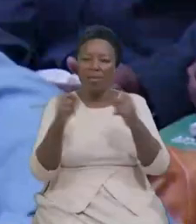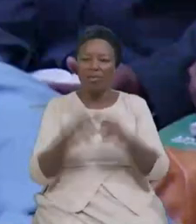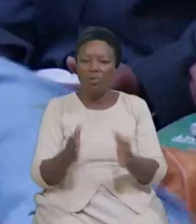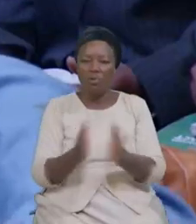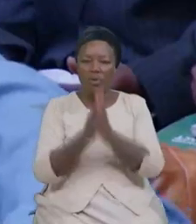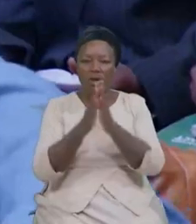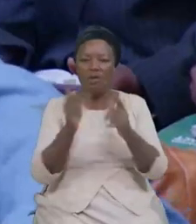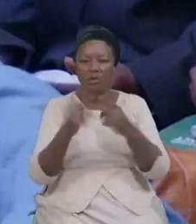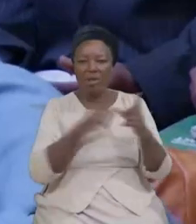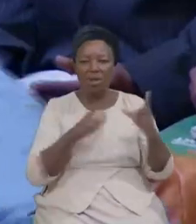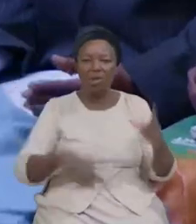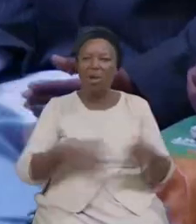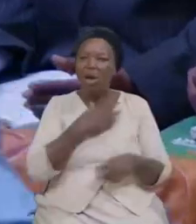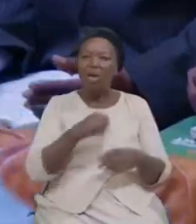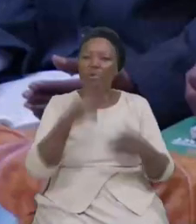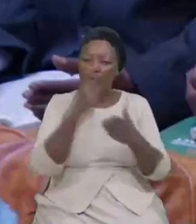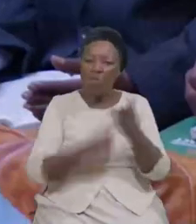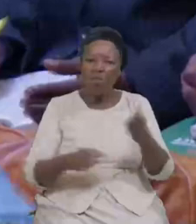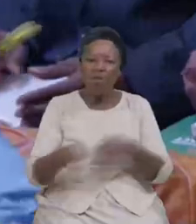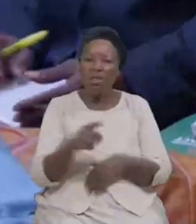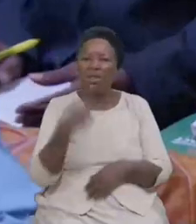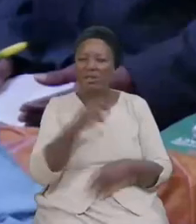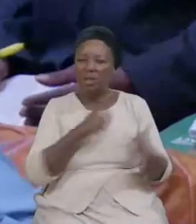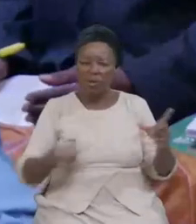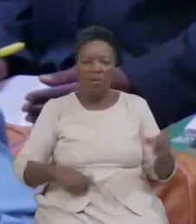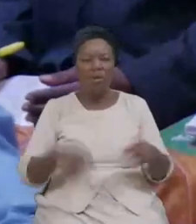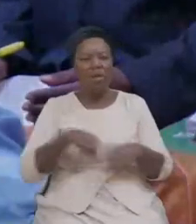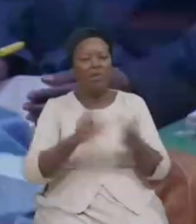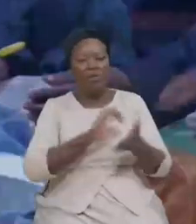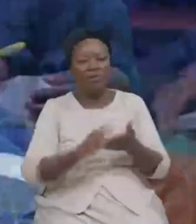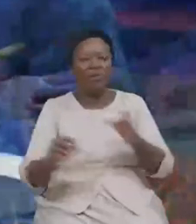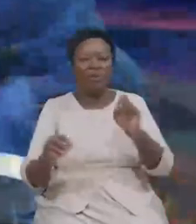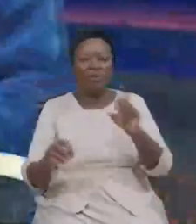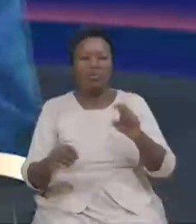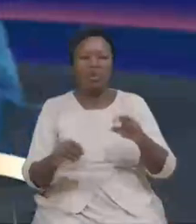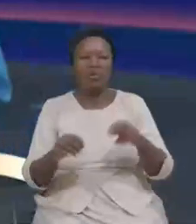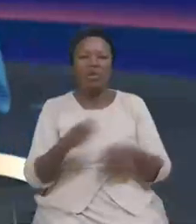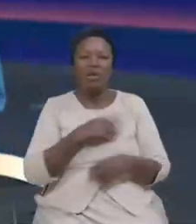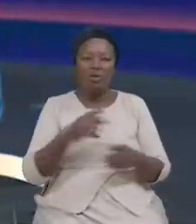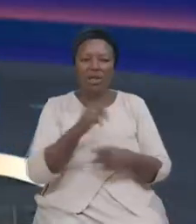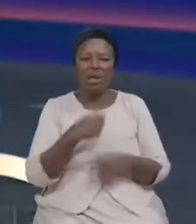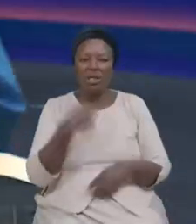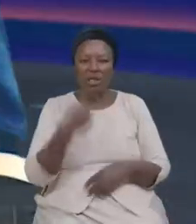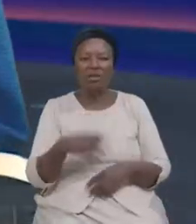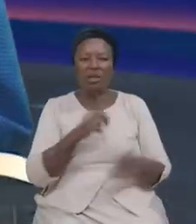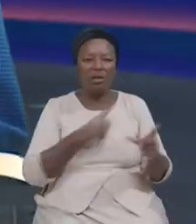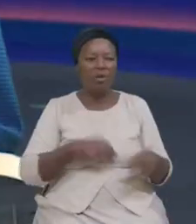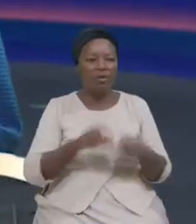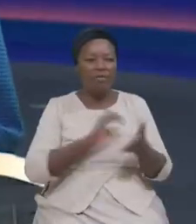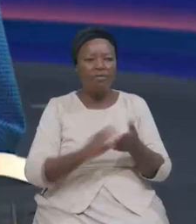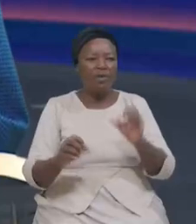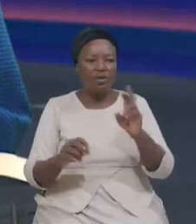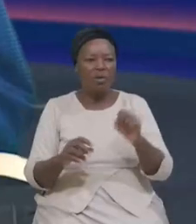Alors, qu'est-ce qu'ils ont dit au Seigneur? Verset 12 là-bas. Ce qu'ils disaient au Seigneur, dans le verset 12, ils disaient,